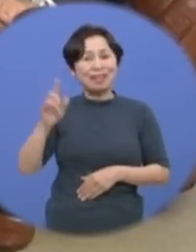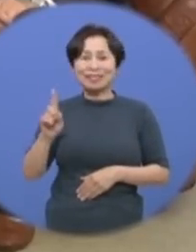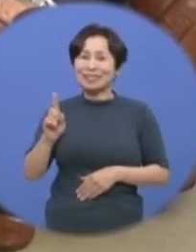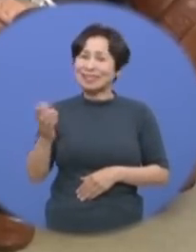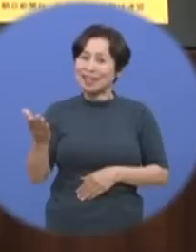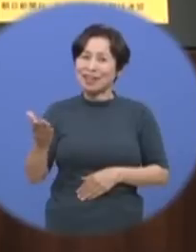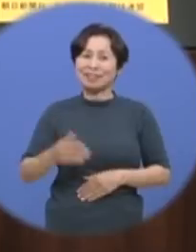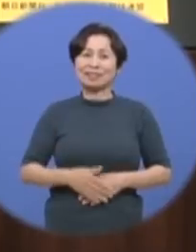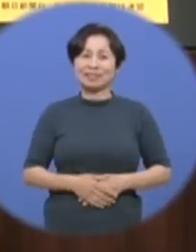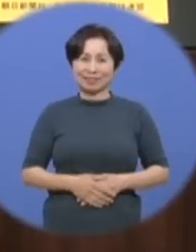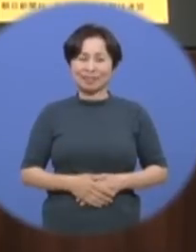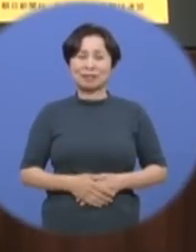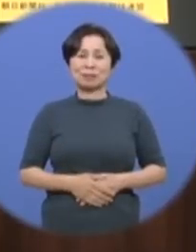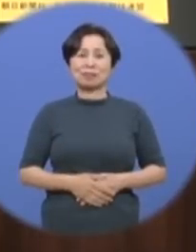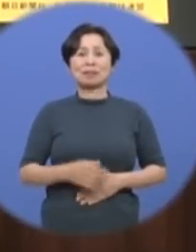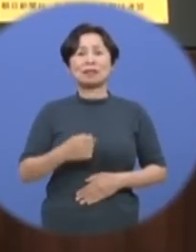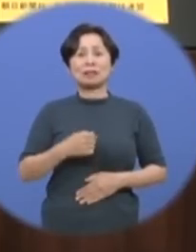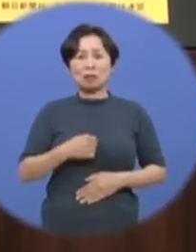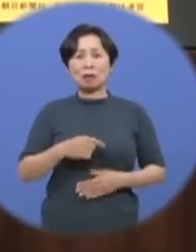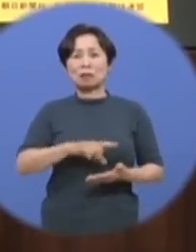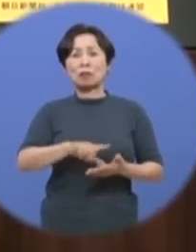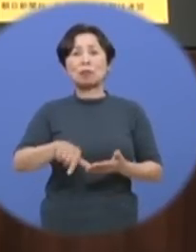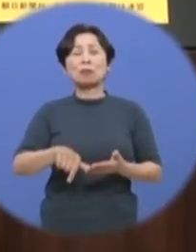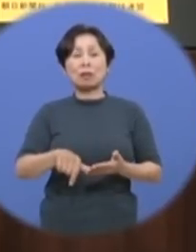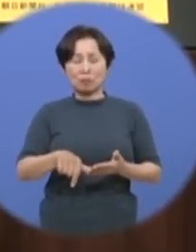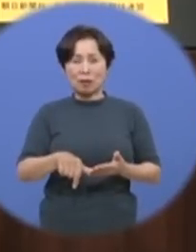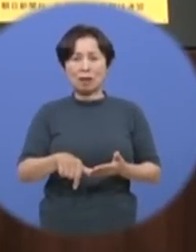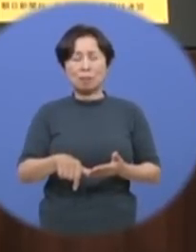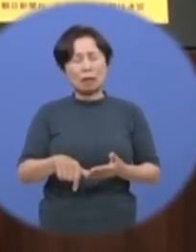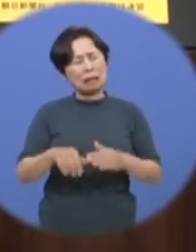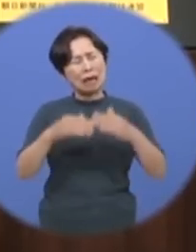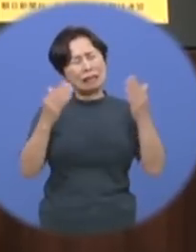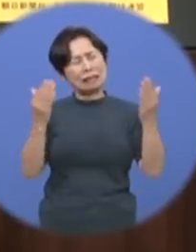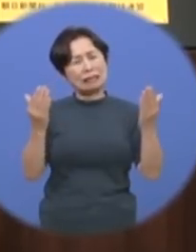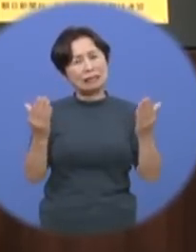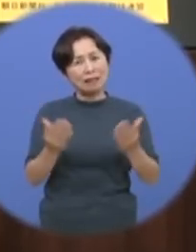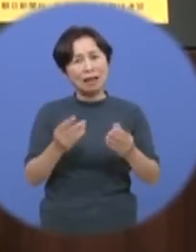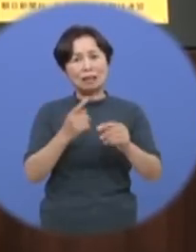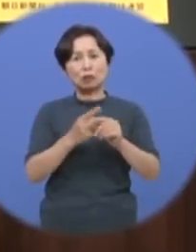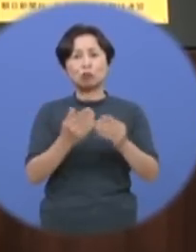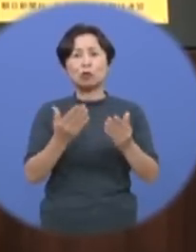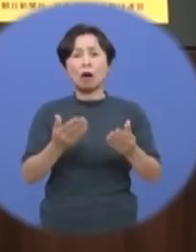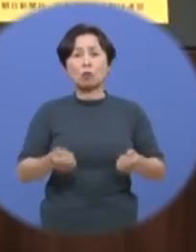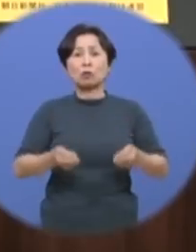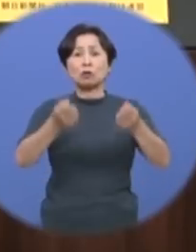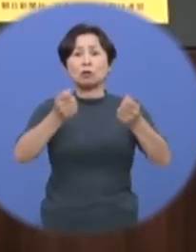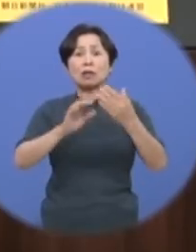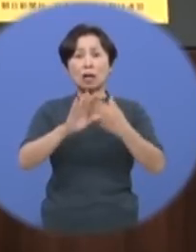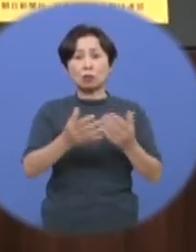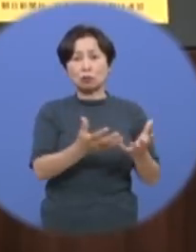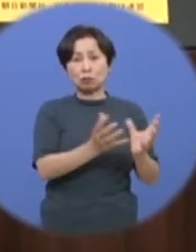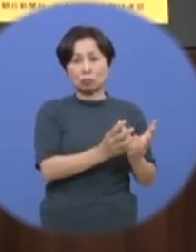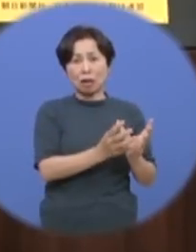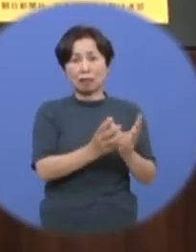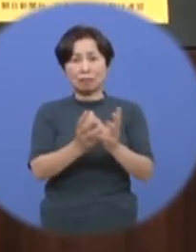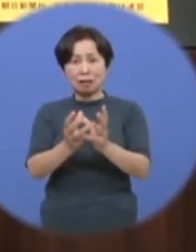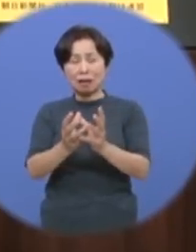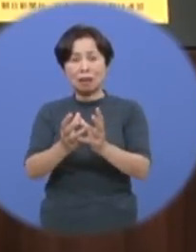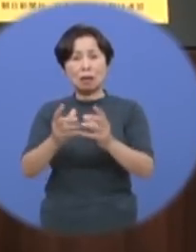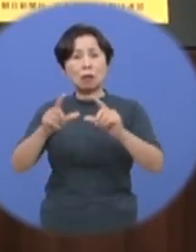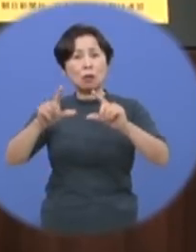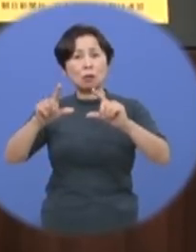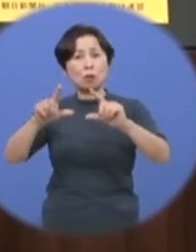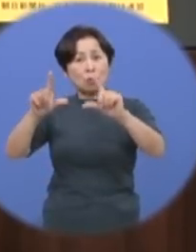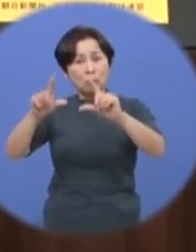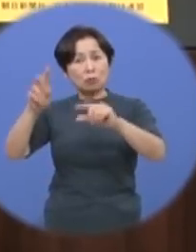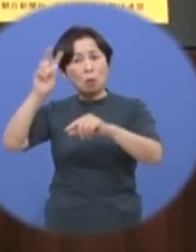いただけますか後藤の場合はだいたい中学を卒業すると集団就職ですー大阪東京っていうの